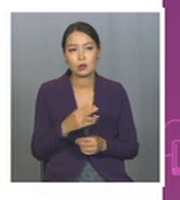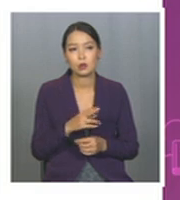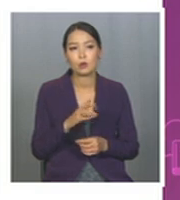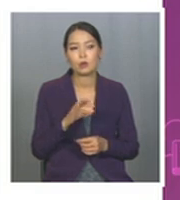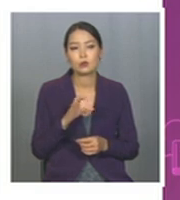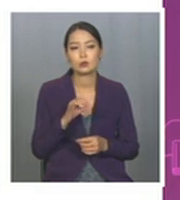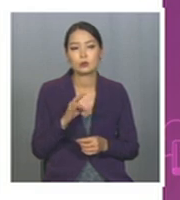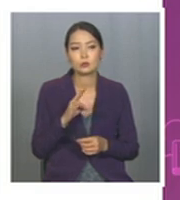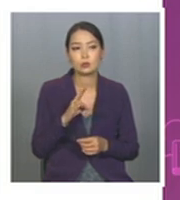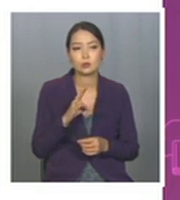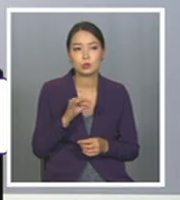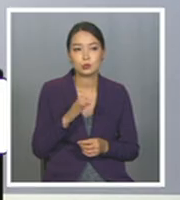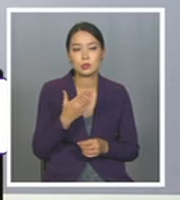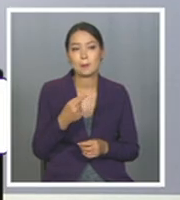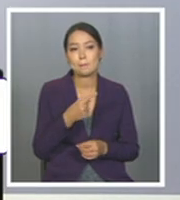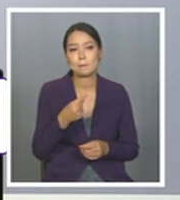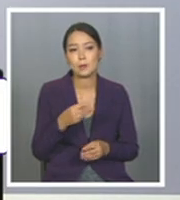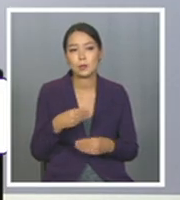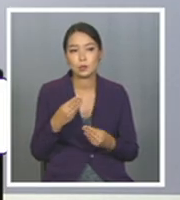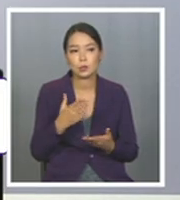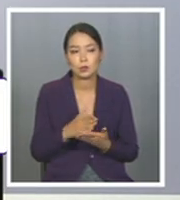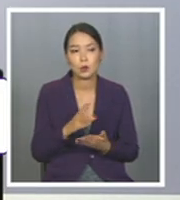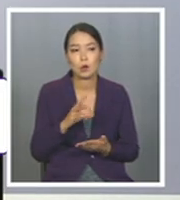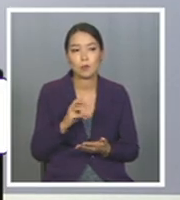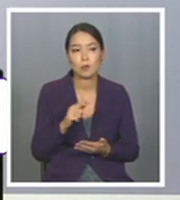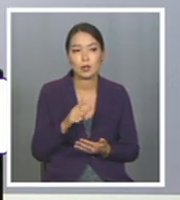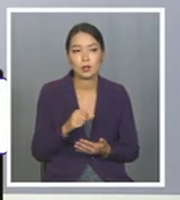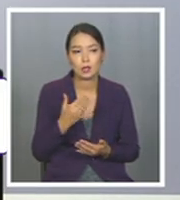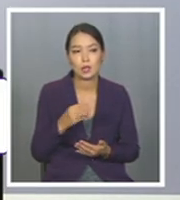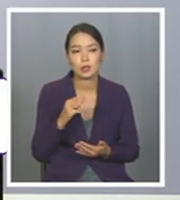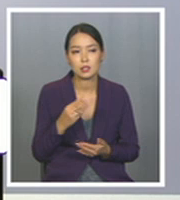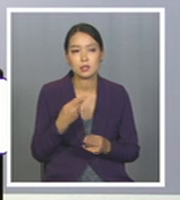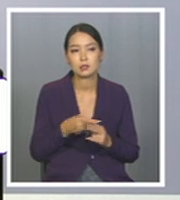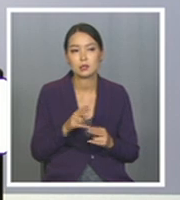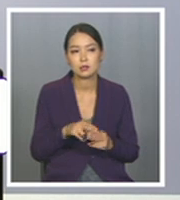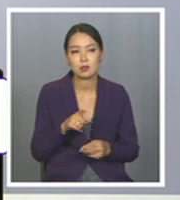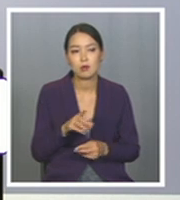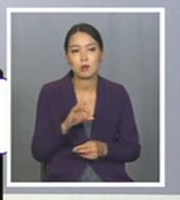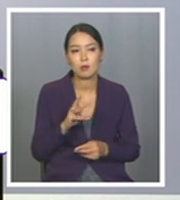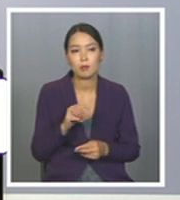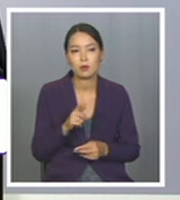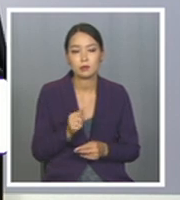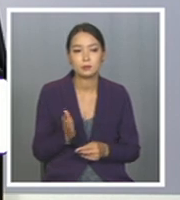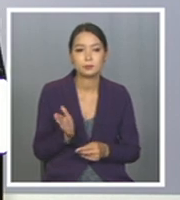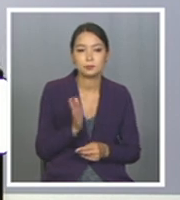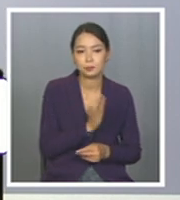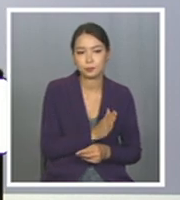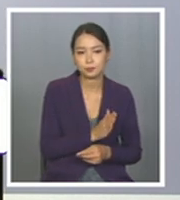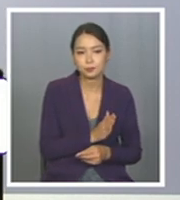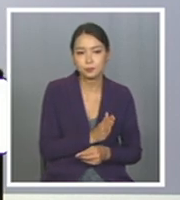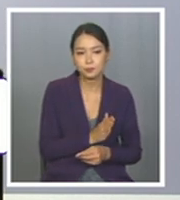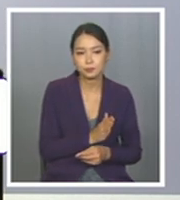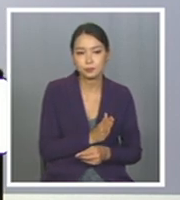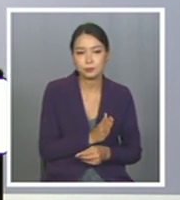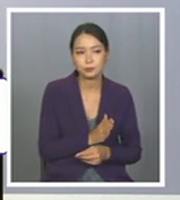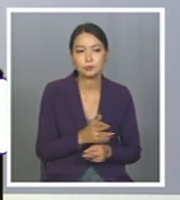міне синусты береді және омега-тыдан туындалған кезде омегамыз алдына шығып келеді. Және